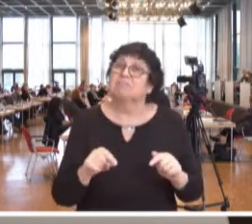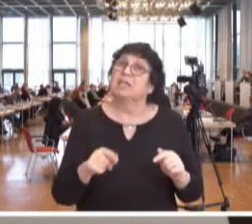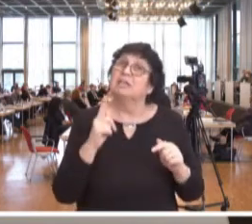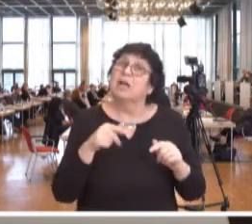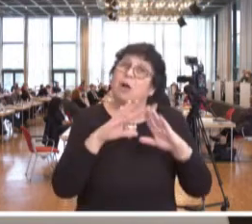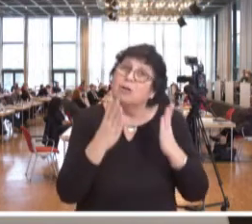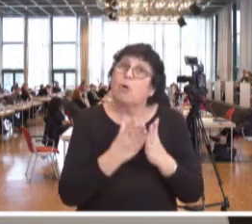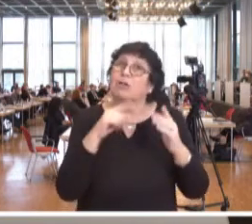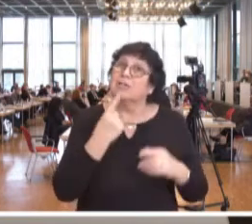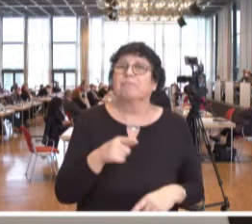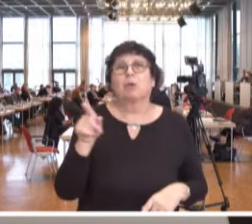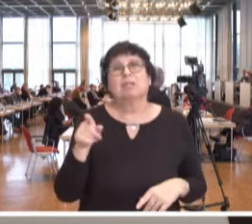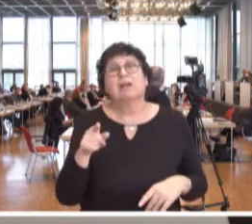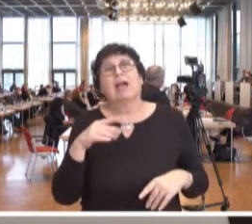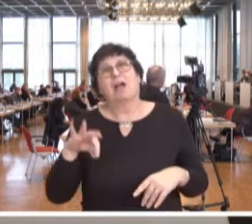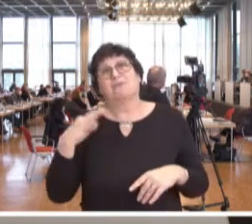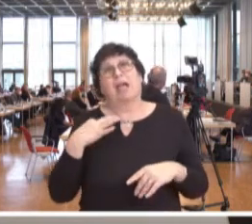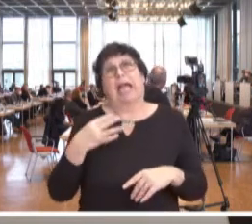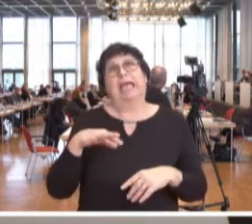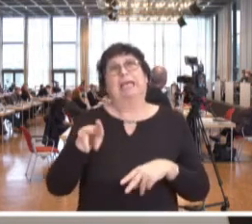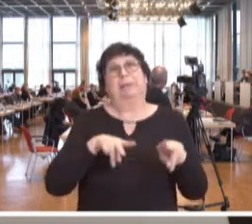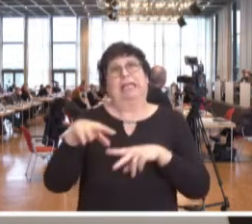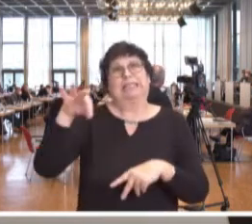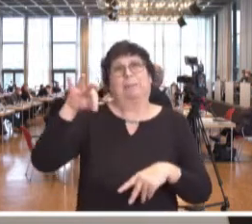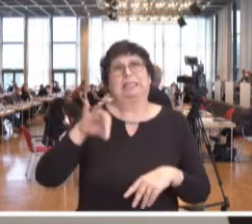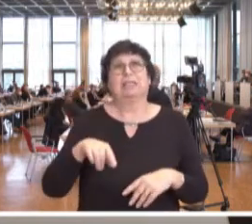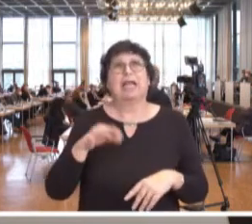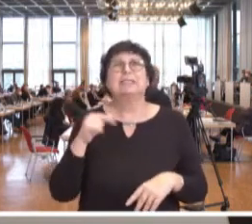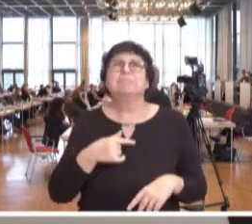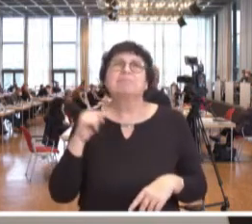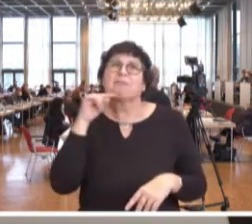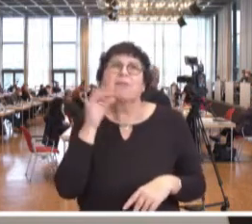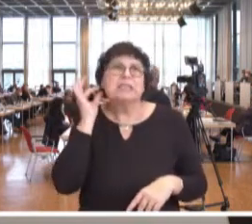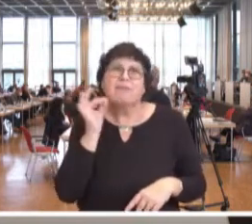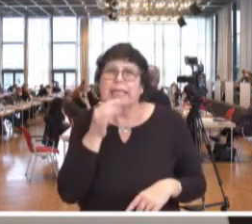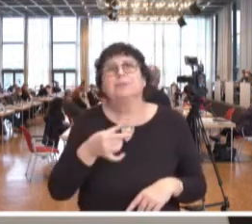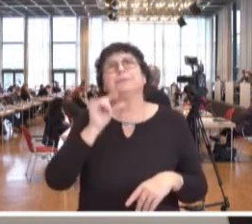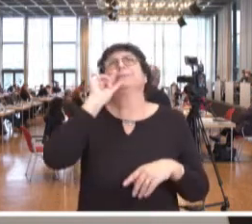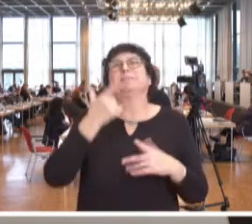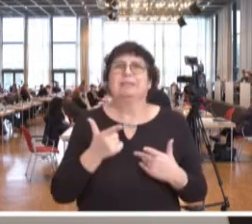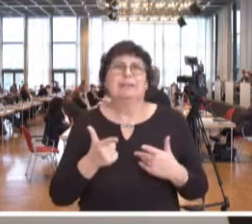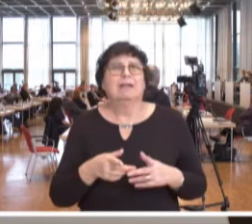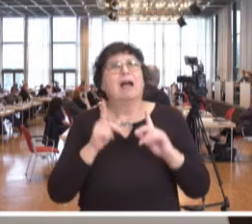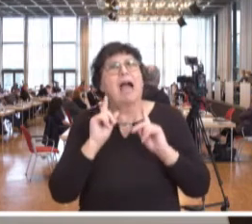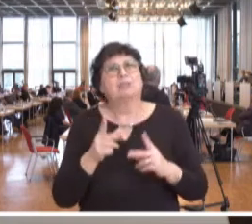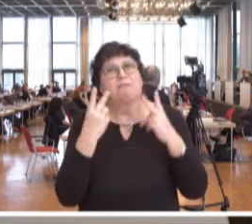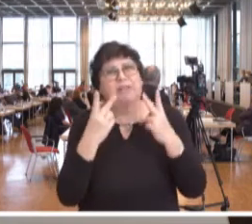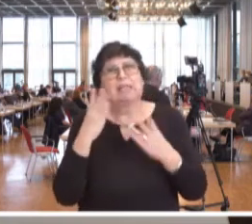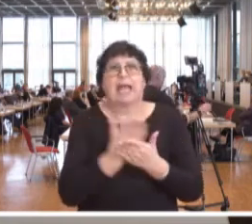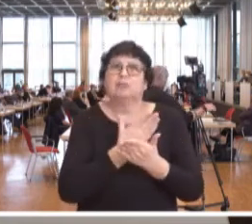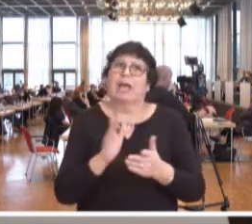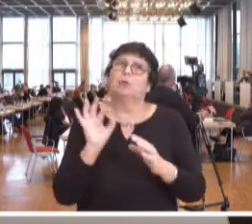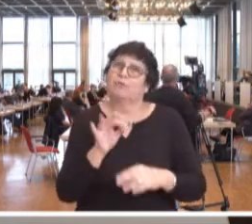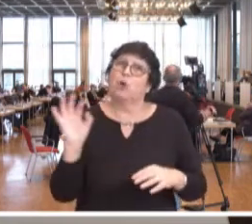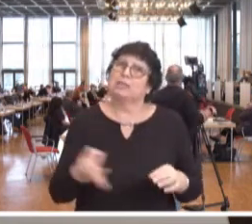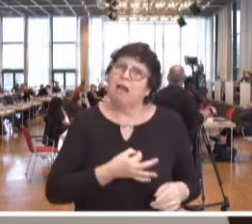trank Weißwein. Aber für mich war entscheidend, dass eben die wichtigste Entscheidung für das Saarland in trockenen Tüchern war. Und